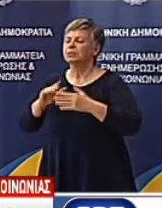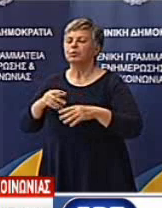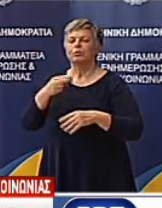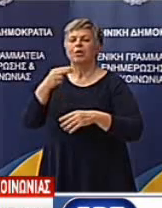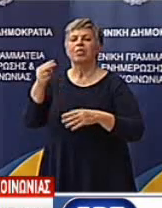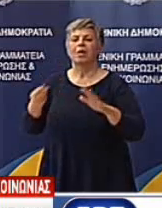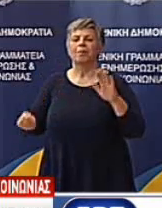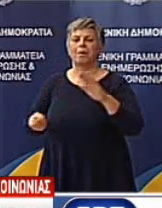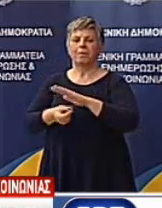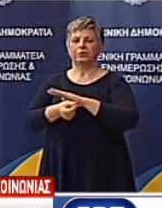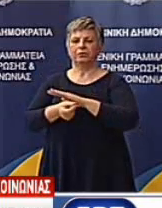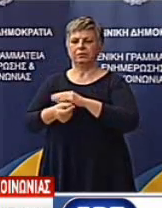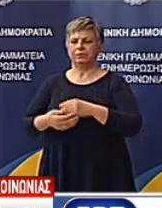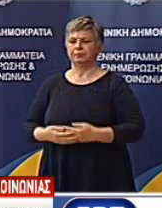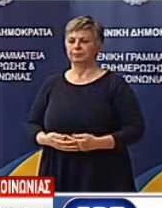ζητήματος.